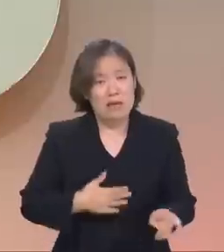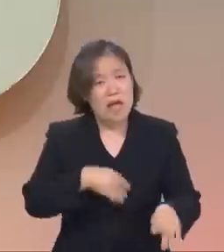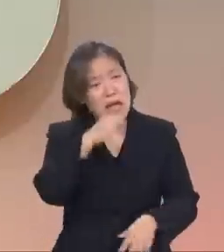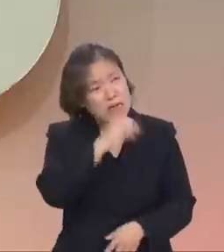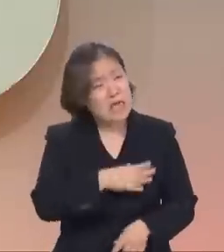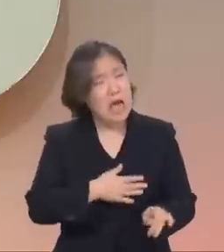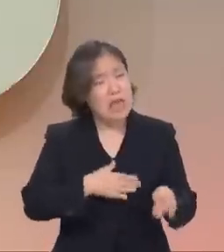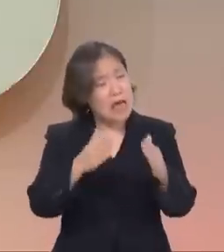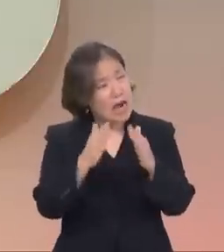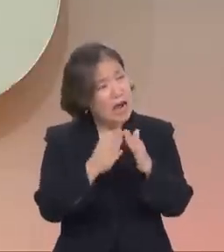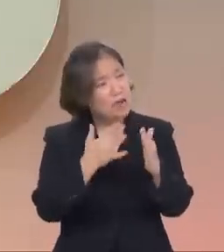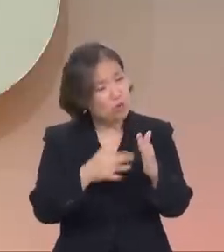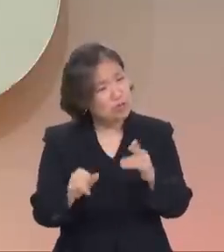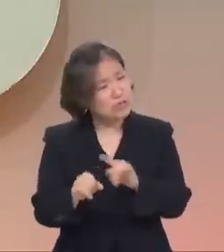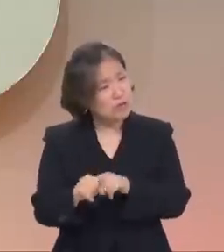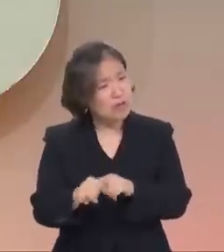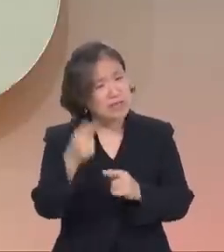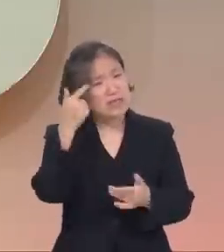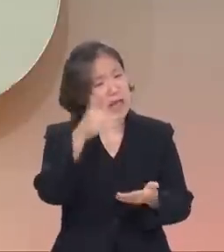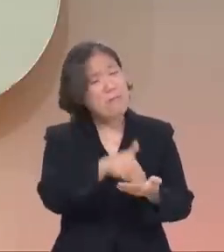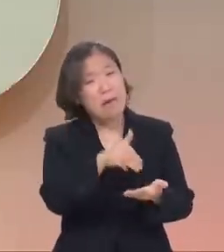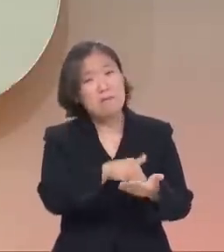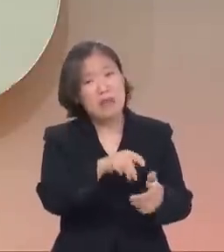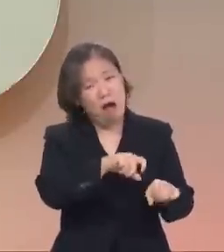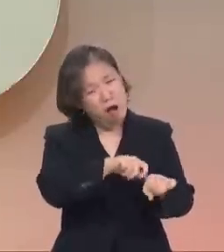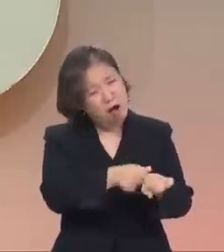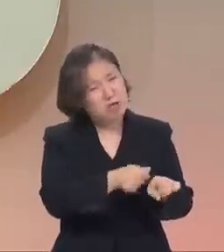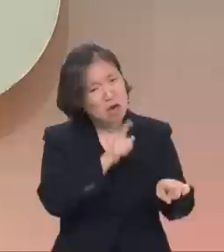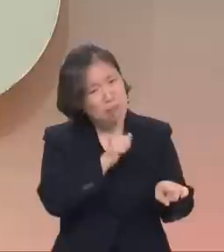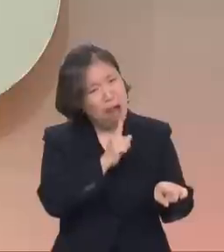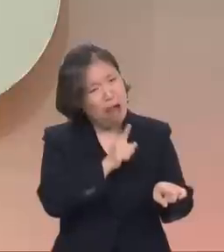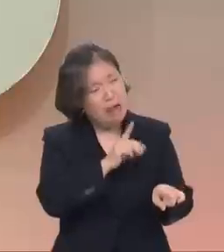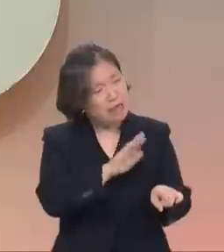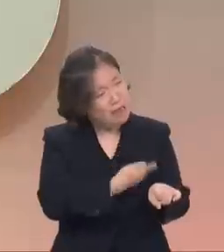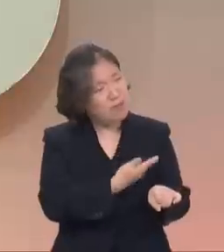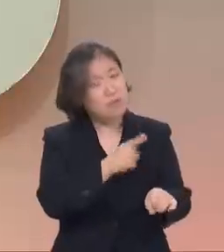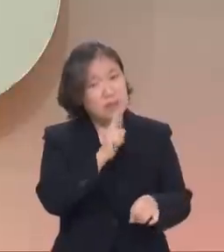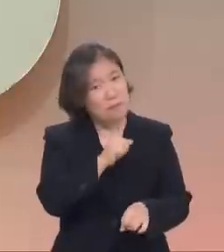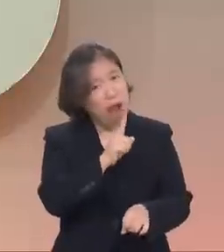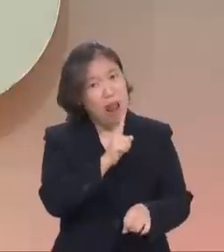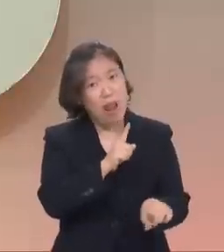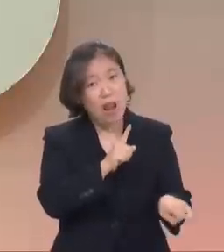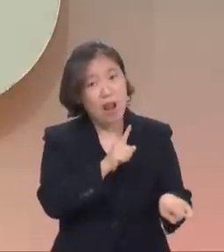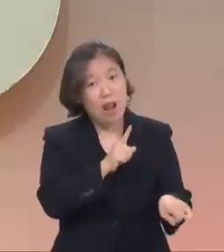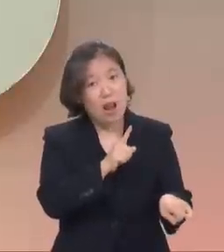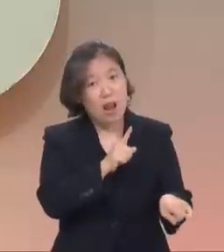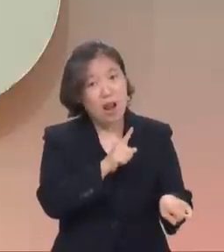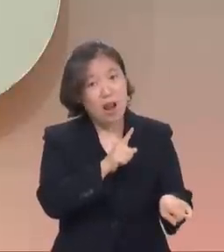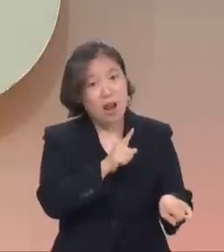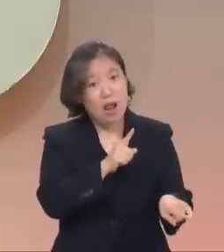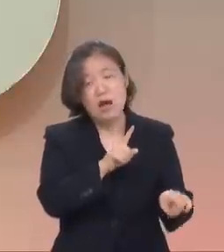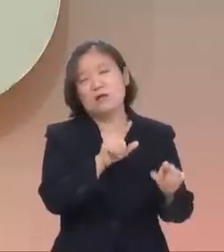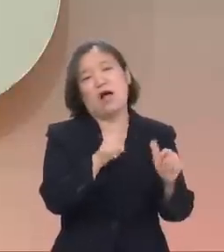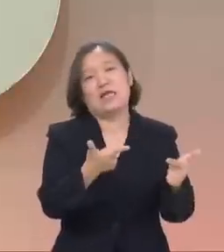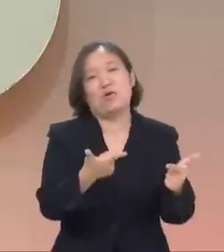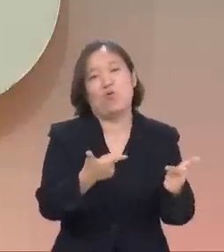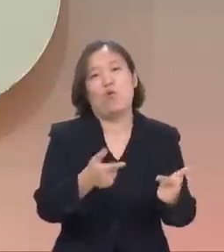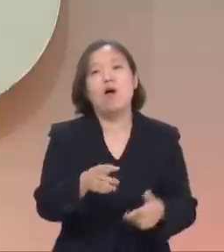가족들과 같이 어떻게든 그래도 내가 살아봐야지라는 마음이 아니라